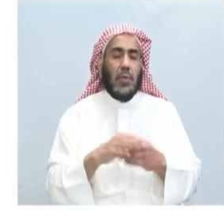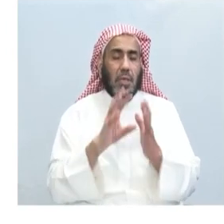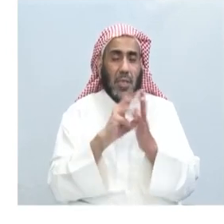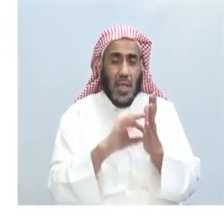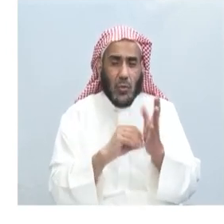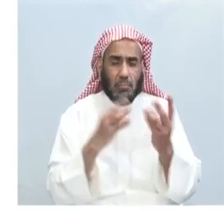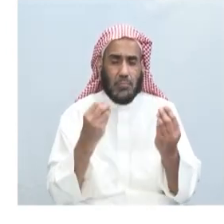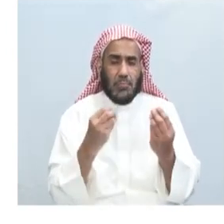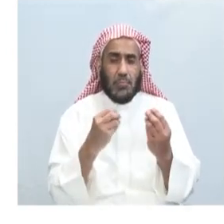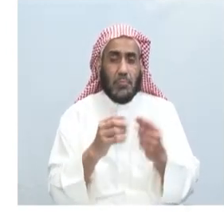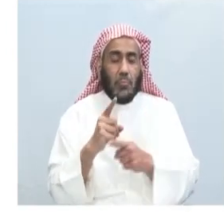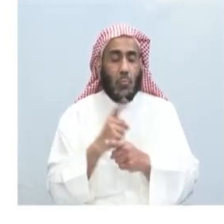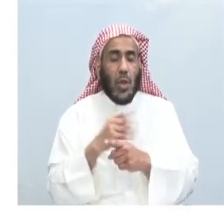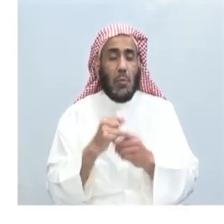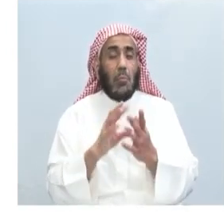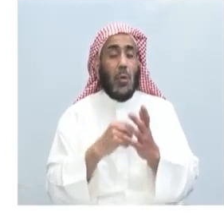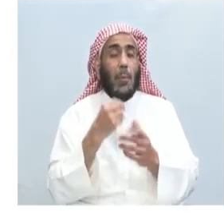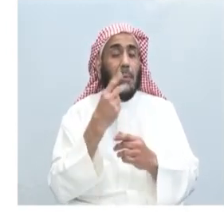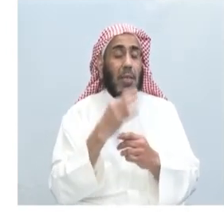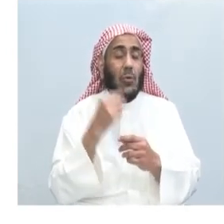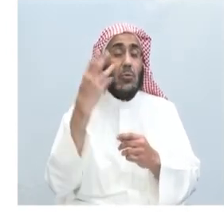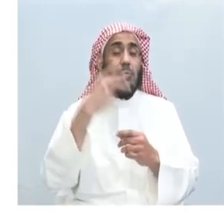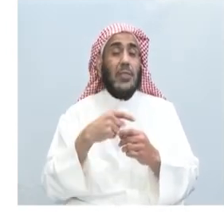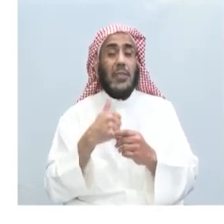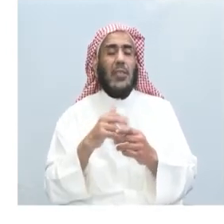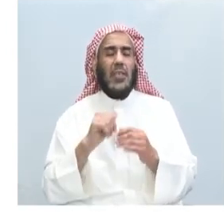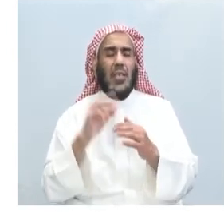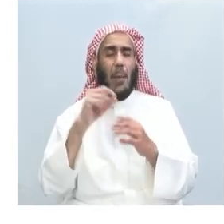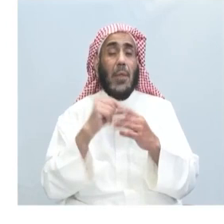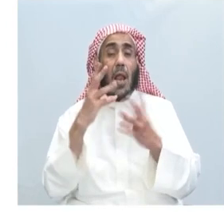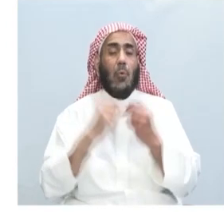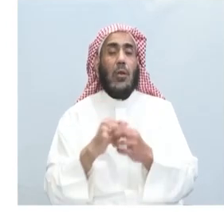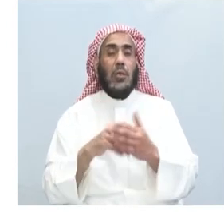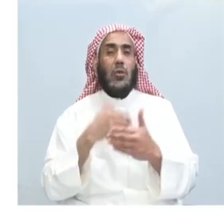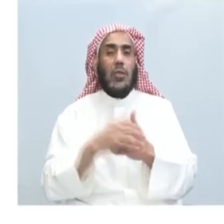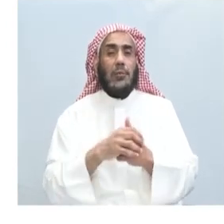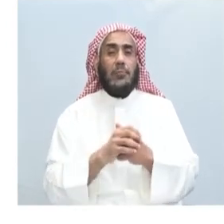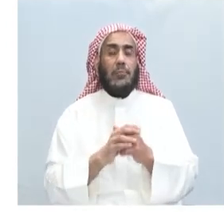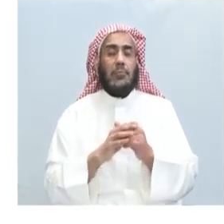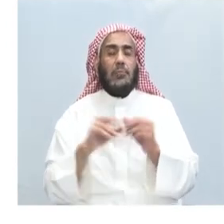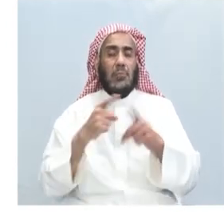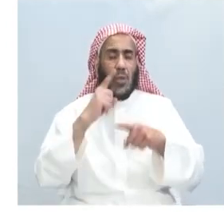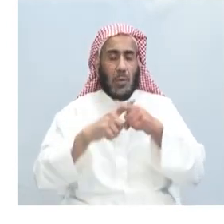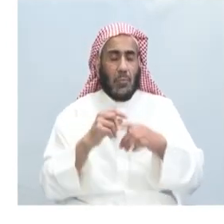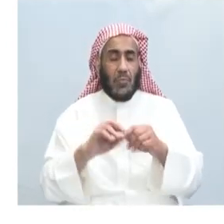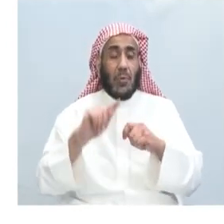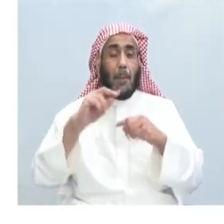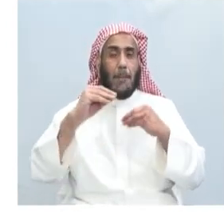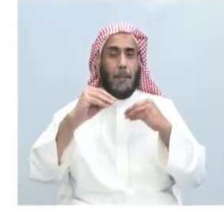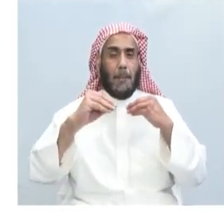نحسب طبعا انا عندي هنا 275 غرام من الامونيا سيعطيني نضرب في